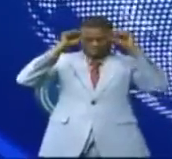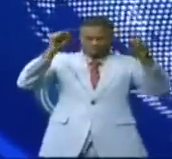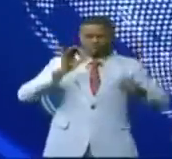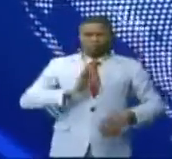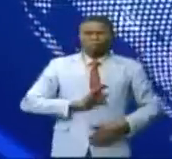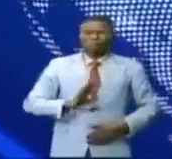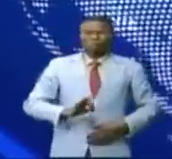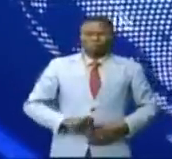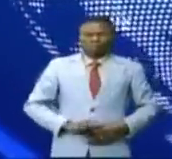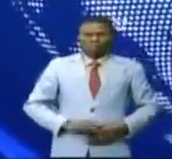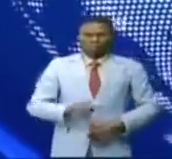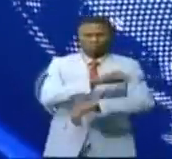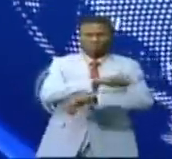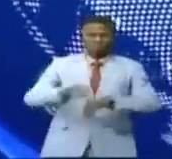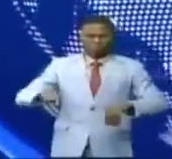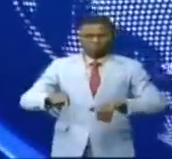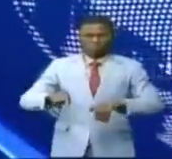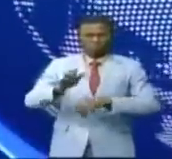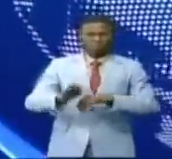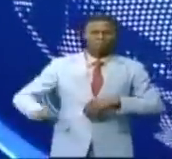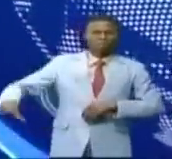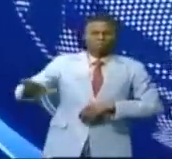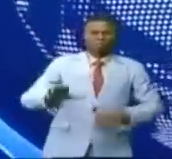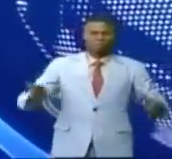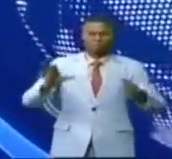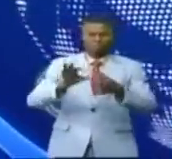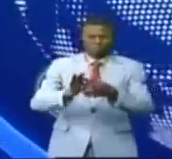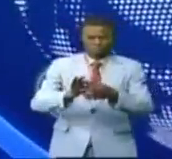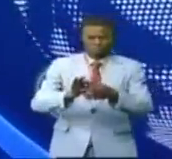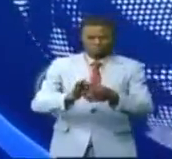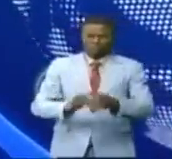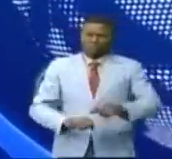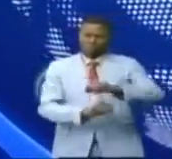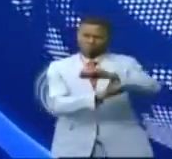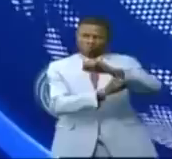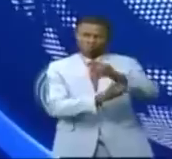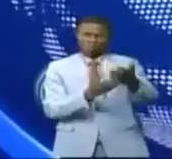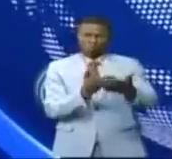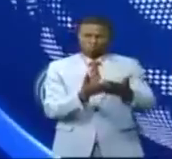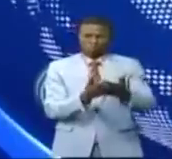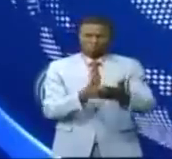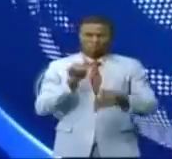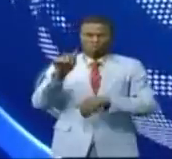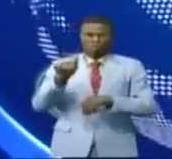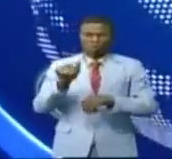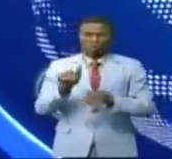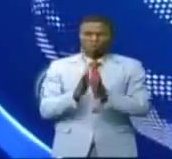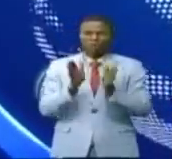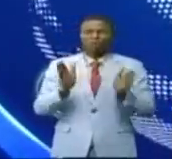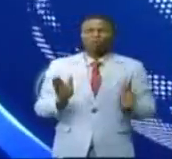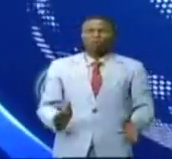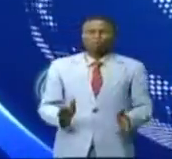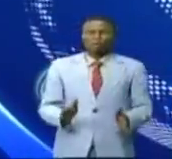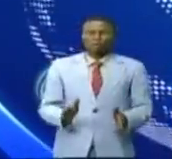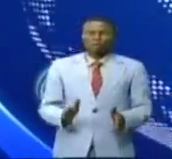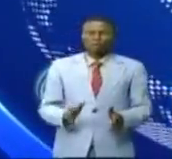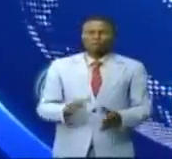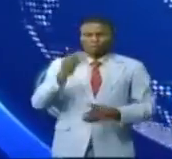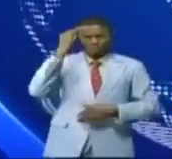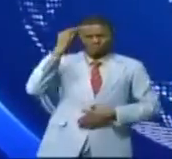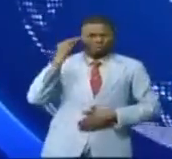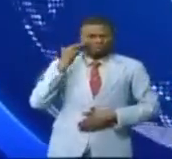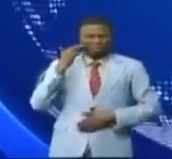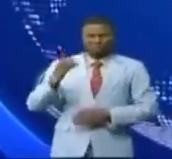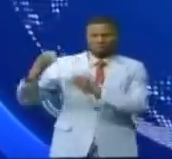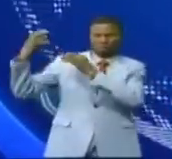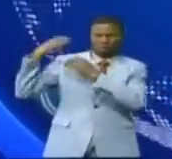république le bureau conjoint des nations unies vient en appui pour son accompagnement son directeur abdoul aziz et la ministre déléguée en